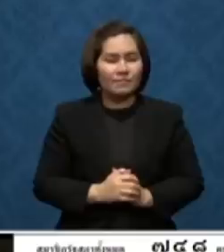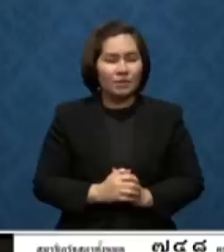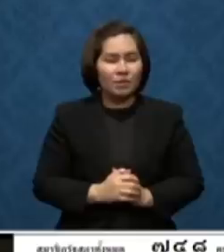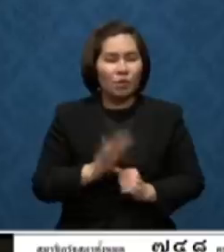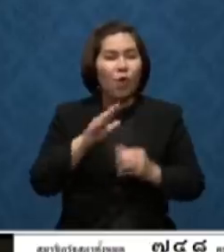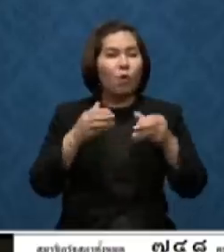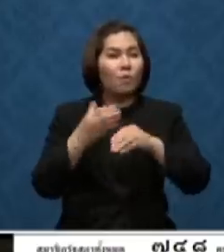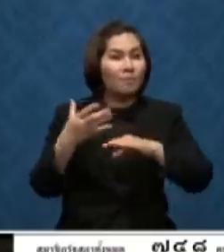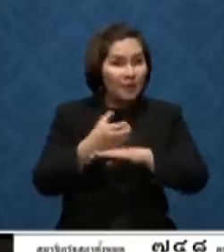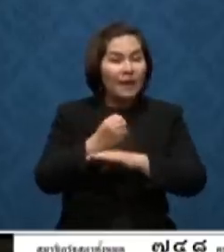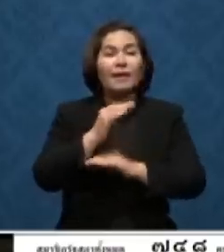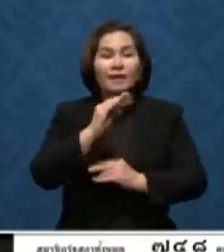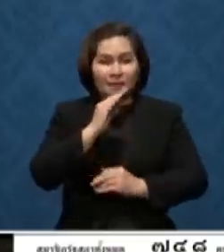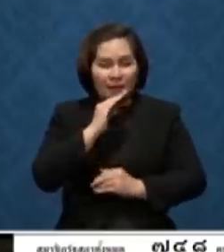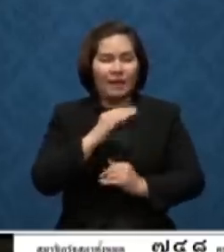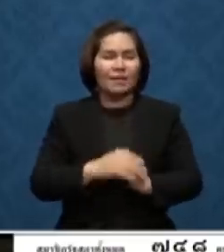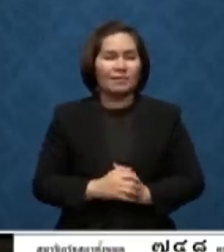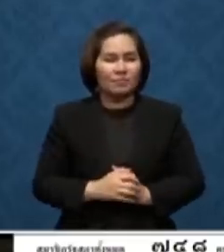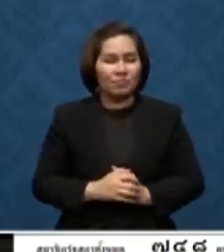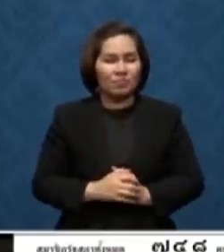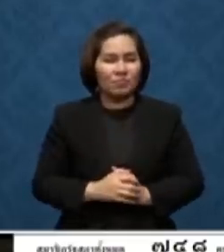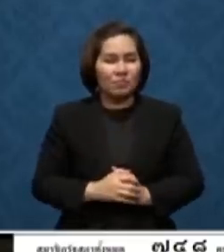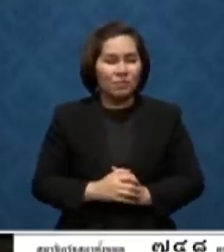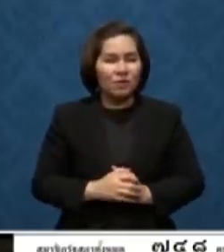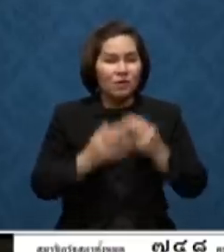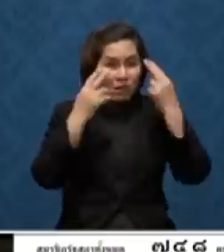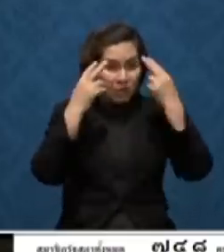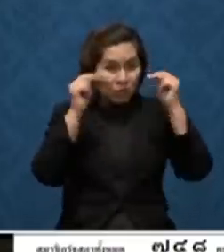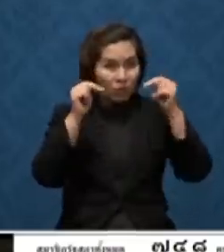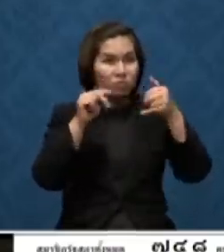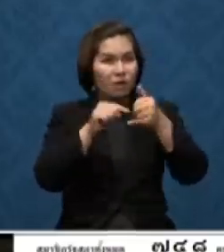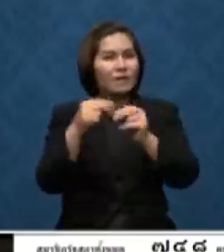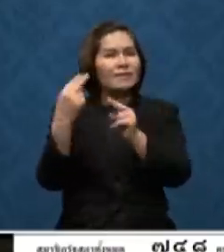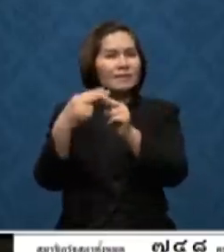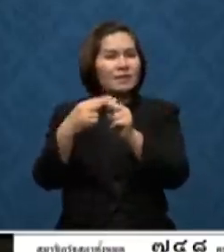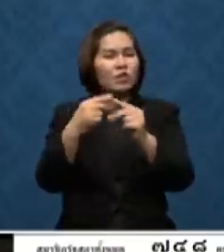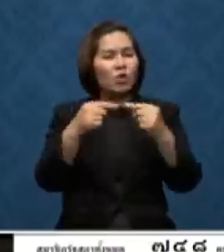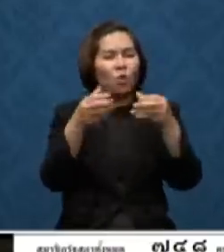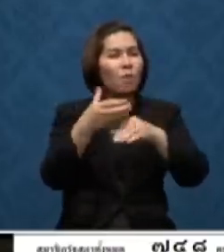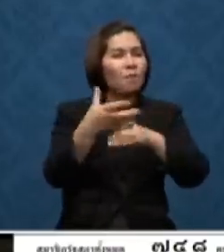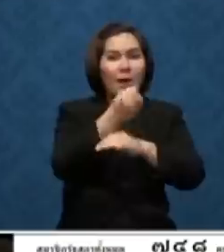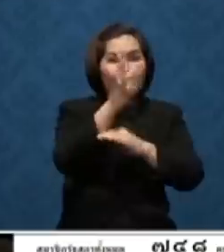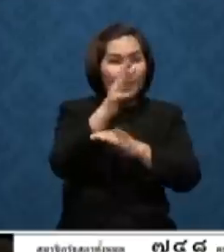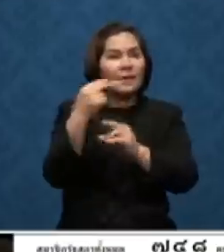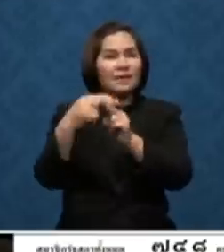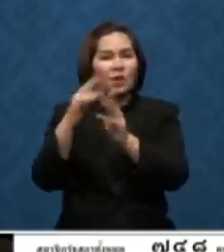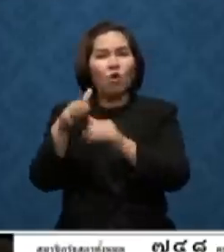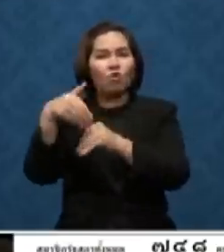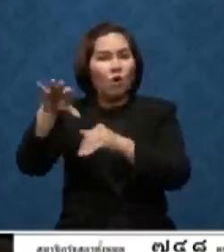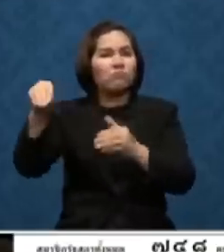เว้นแต่เป็นการให้ความเห็นชอบตัวนายกมนตรีนอกบัญชีพรรคการเมืองซึ่งอยู่ในข้อบังคับที่